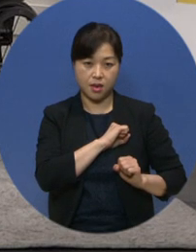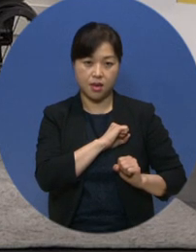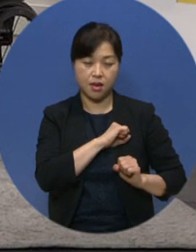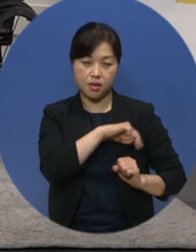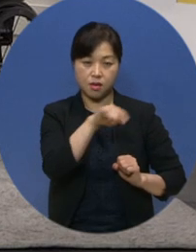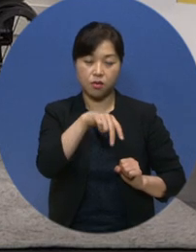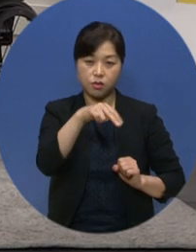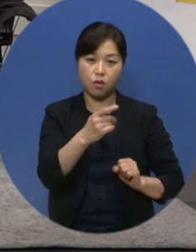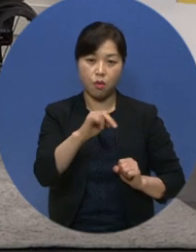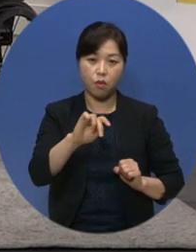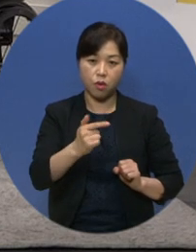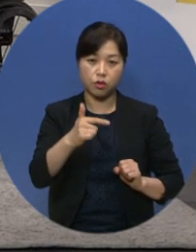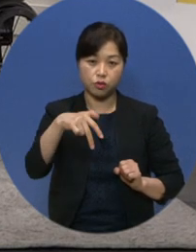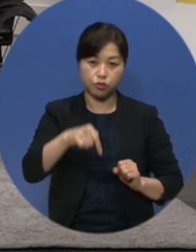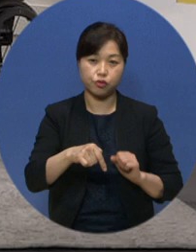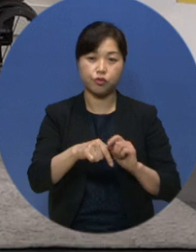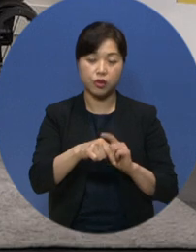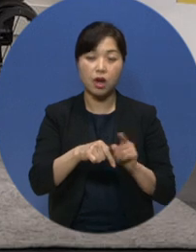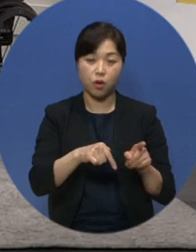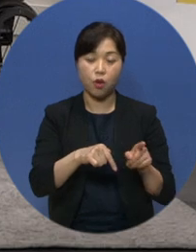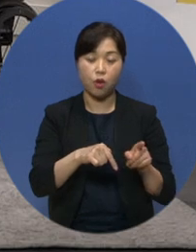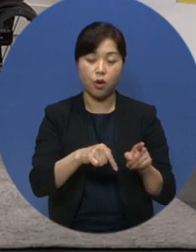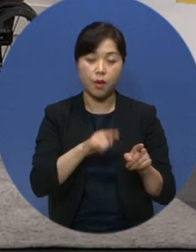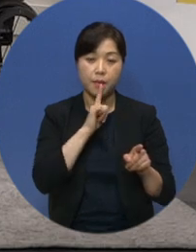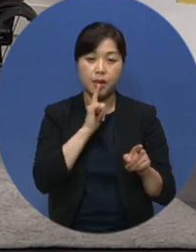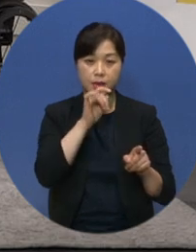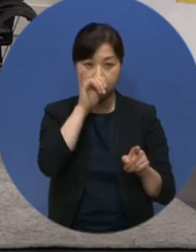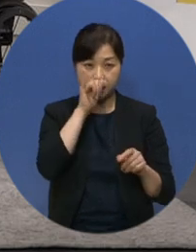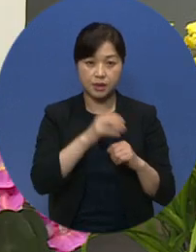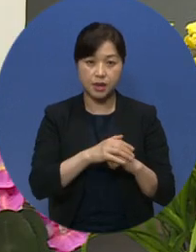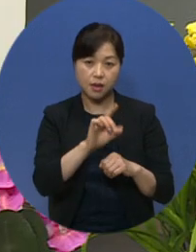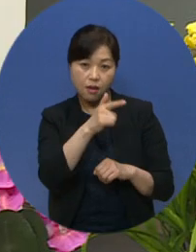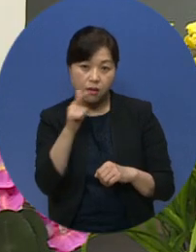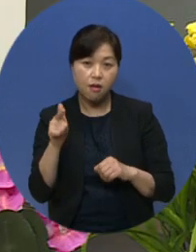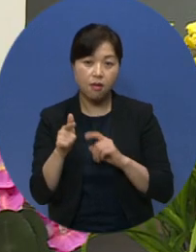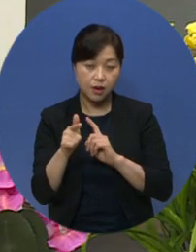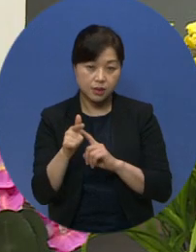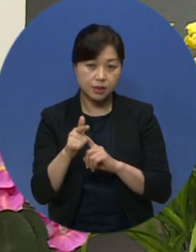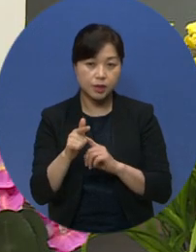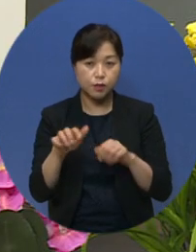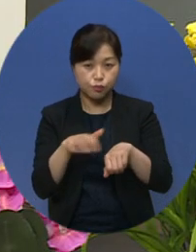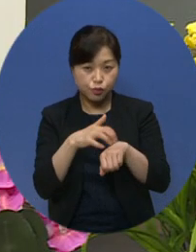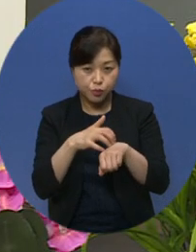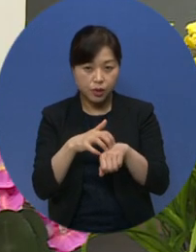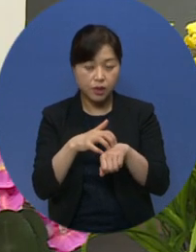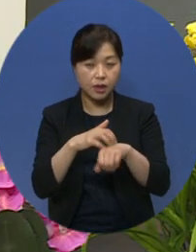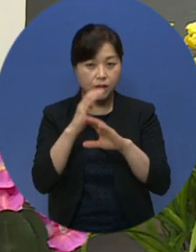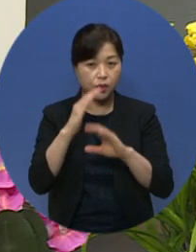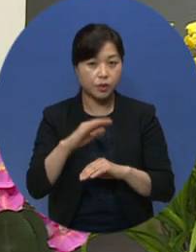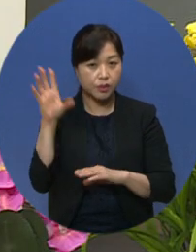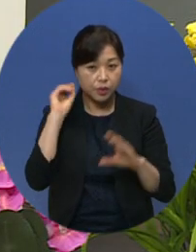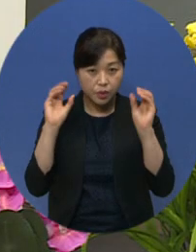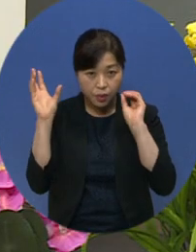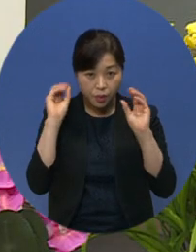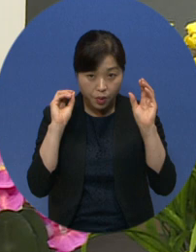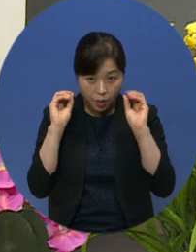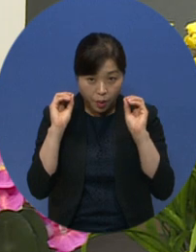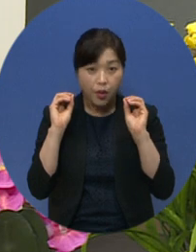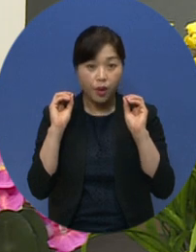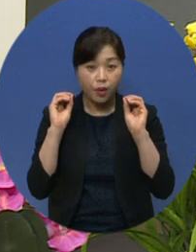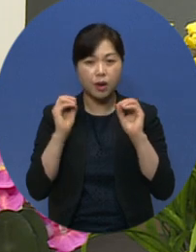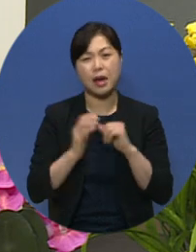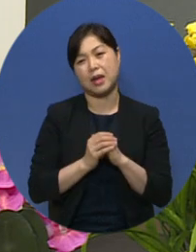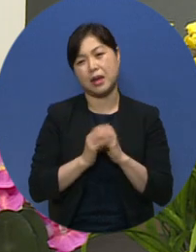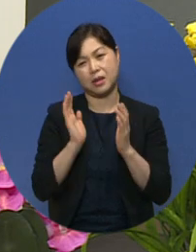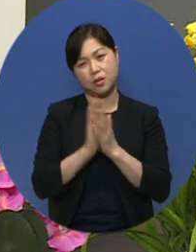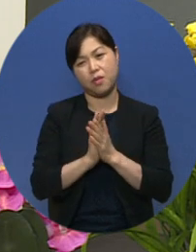에 에로 점이 라든가 이런걸 청취 하시고 4 아 그런거 결론적으론 내 시간이 없네 으